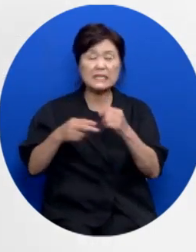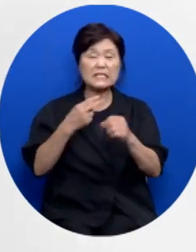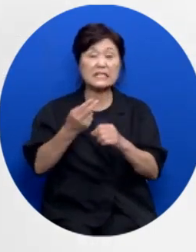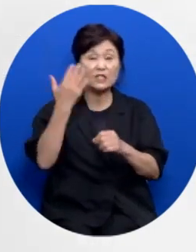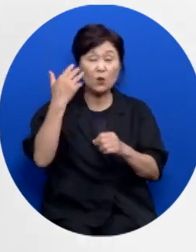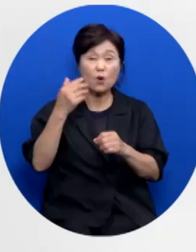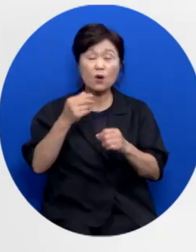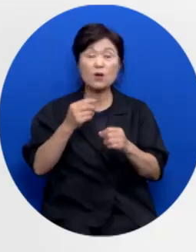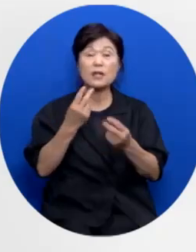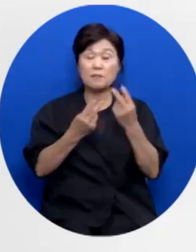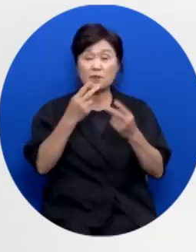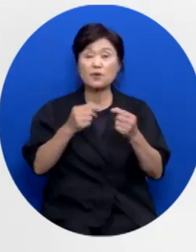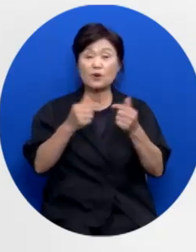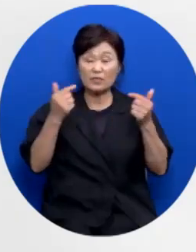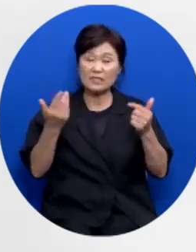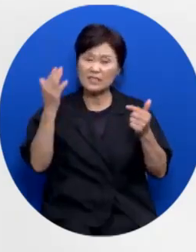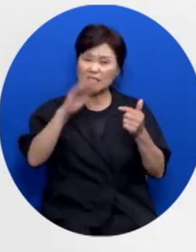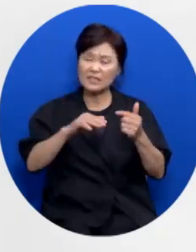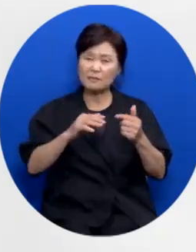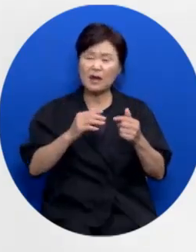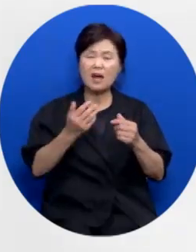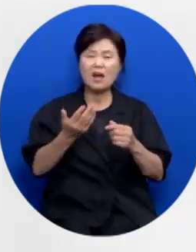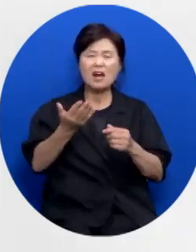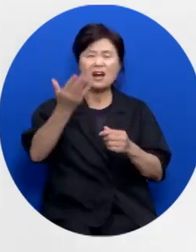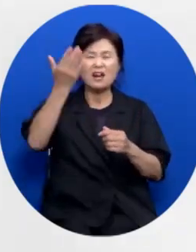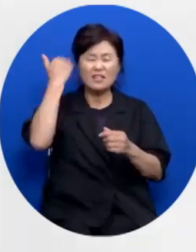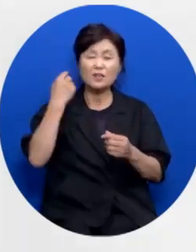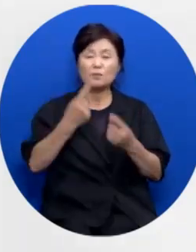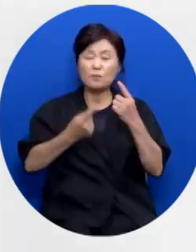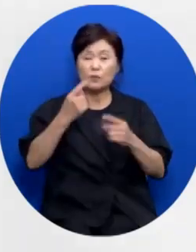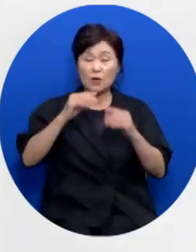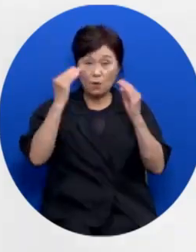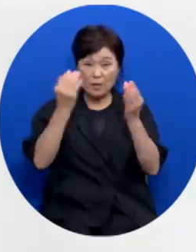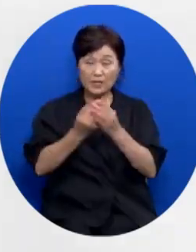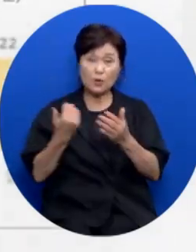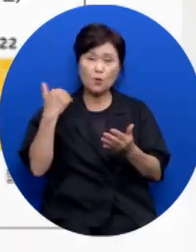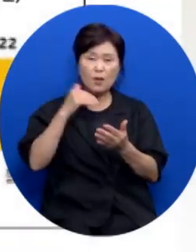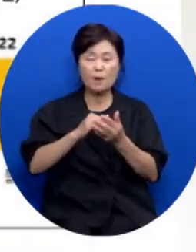늘었지만 팬데믹 이전 수준으로 완전히 회복하지는 못한 것으로 파악됐습니다.